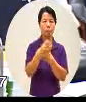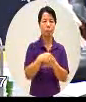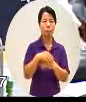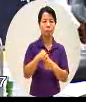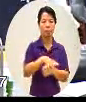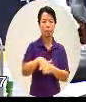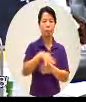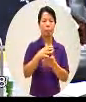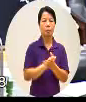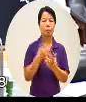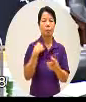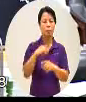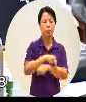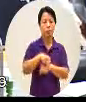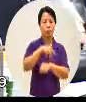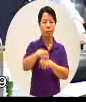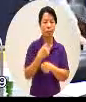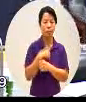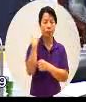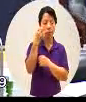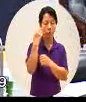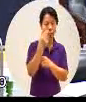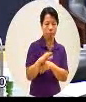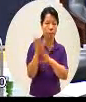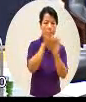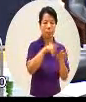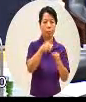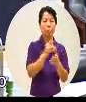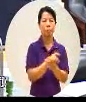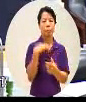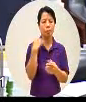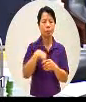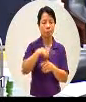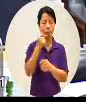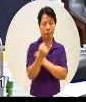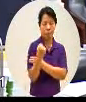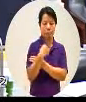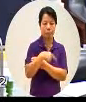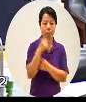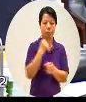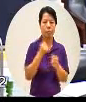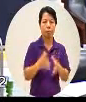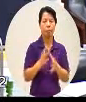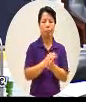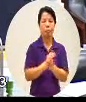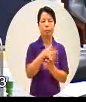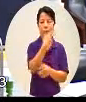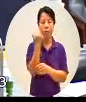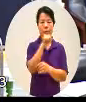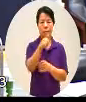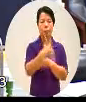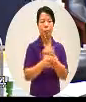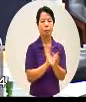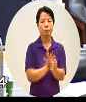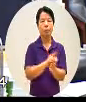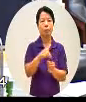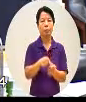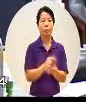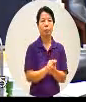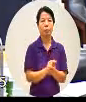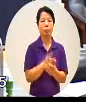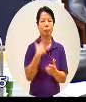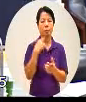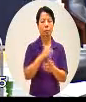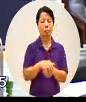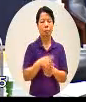有规划新愿景，开创新思维，贯彻执行力，提供便捷的服务理念，然后呢你